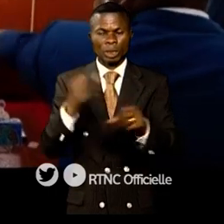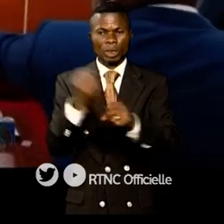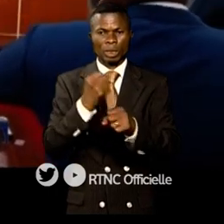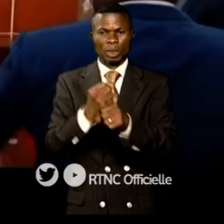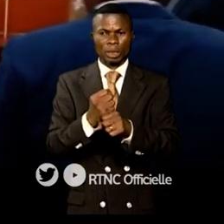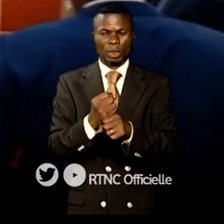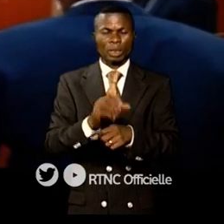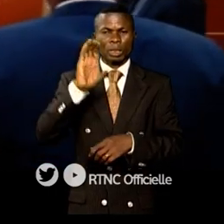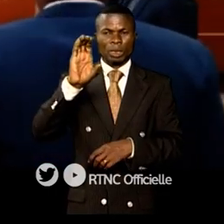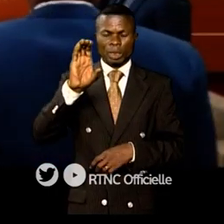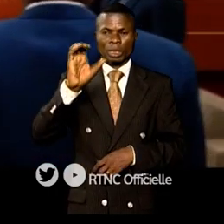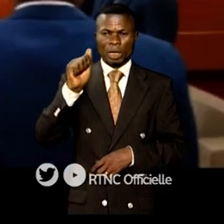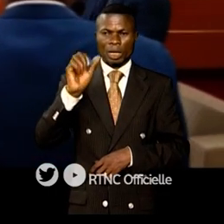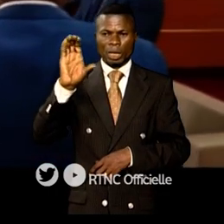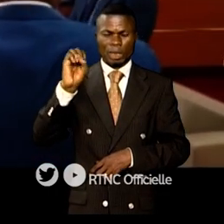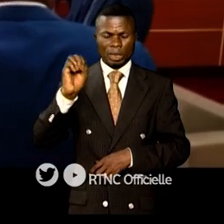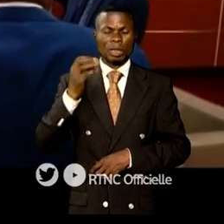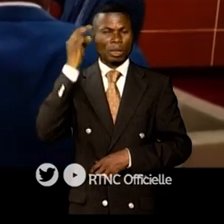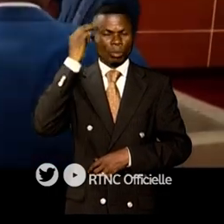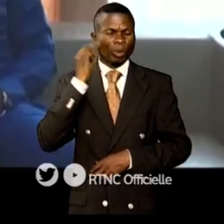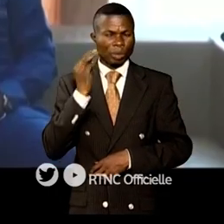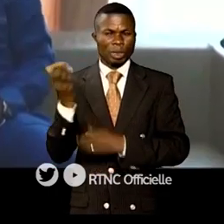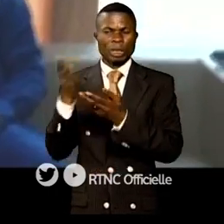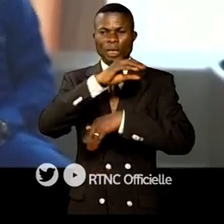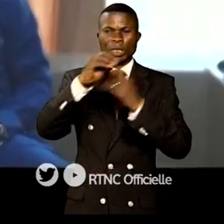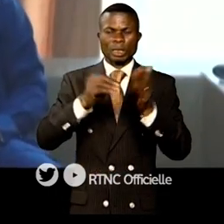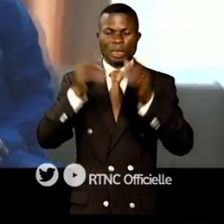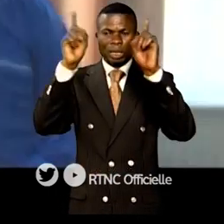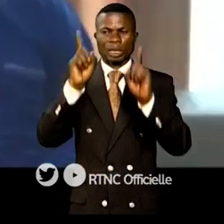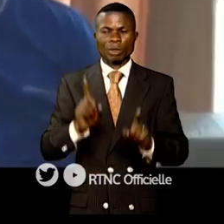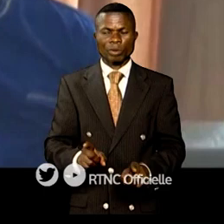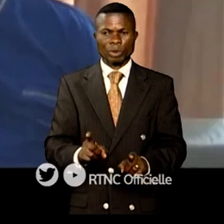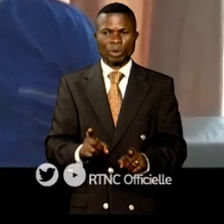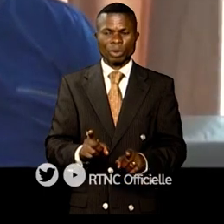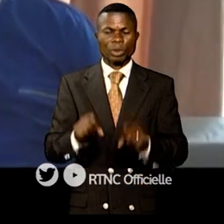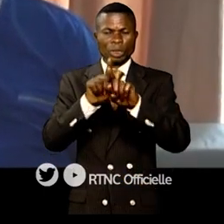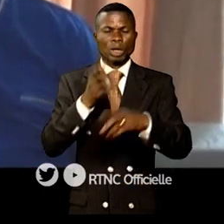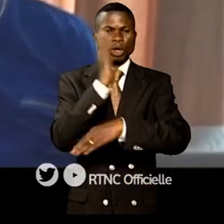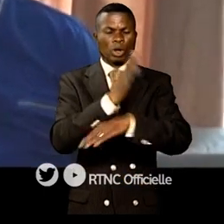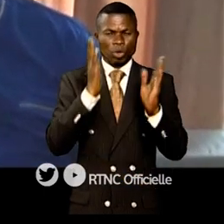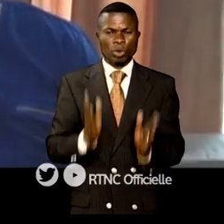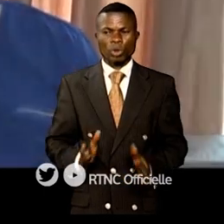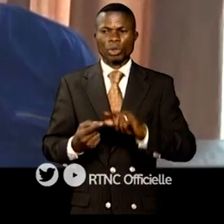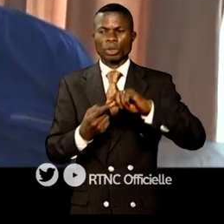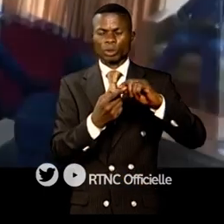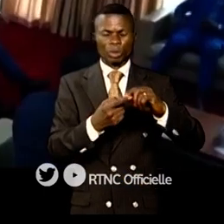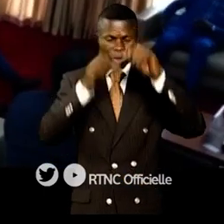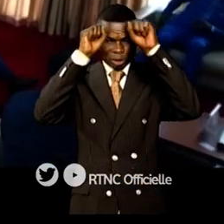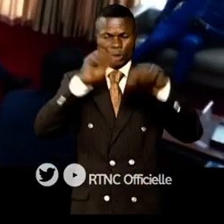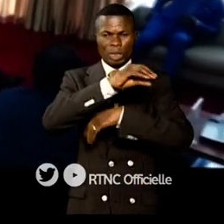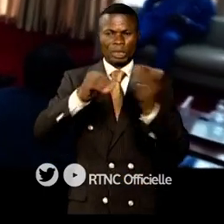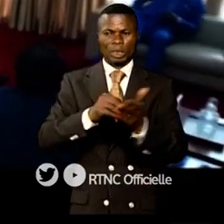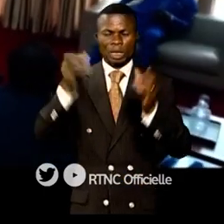de la CEAC, le ministre des Transports centrafricain Joachim Kokaté, qui est aussi conseiller spécial du chef de l'État